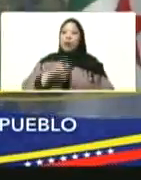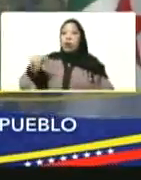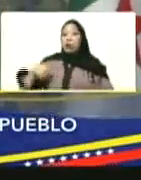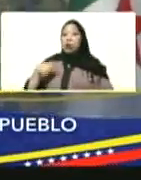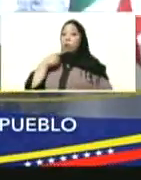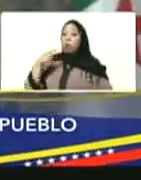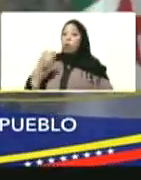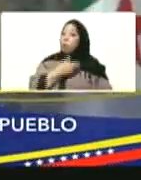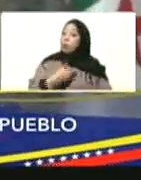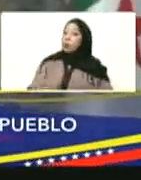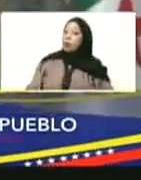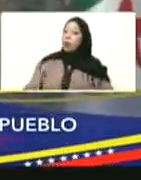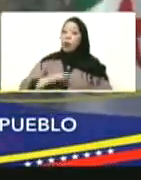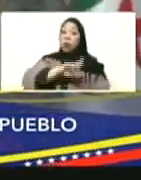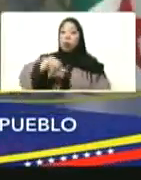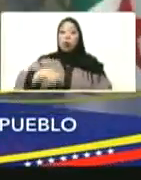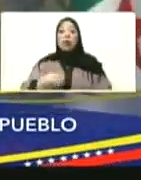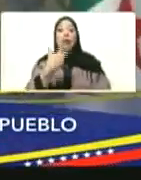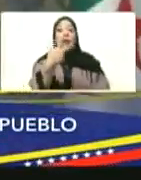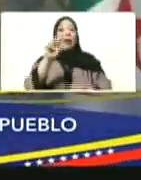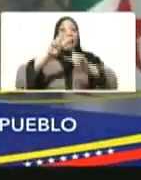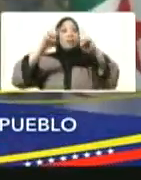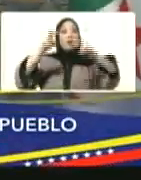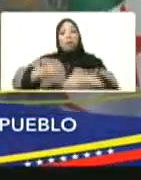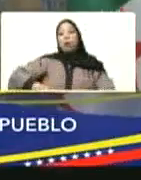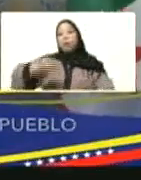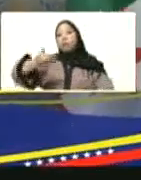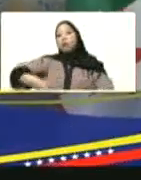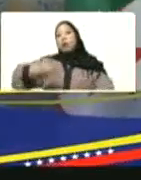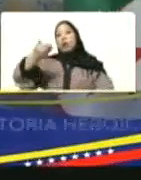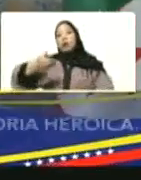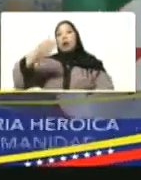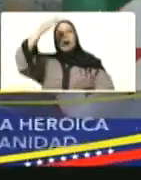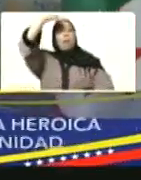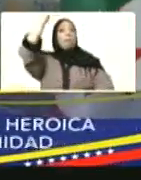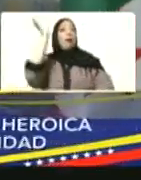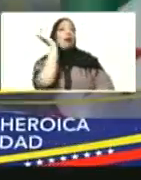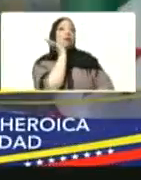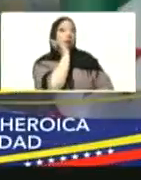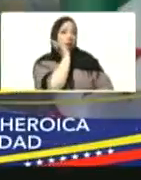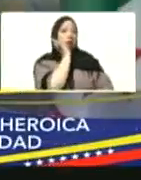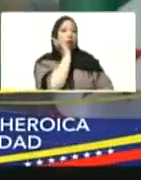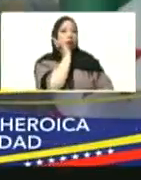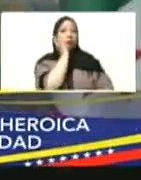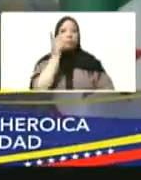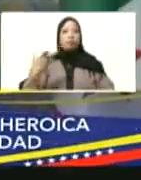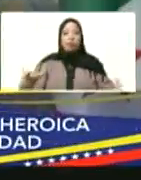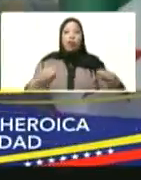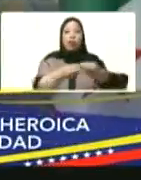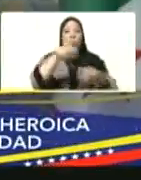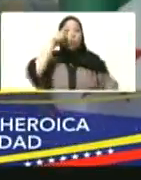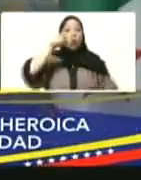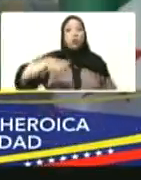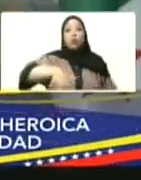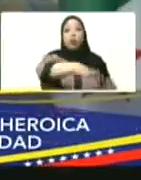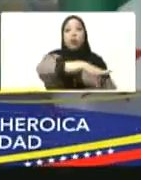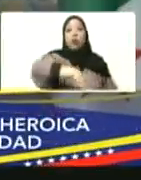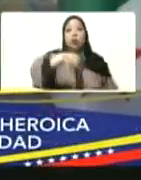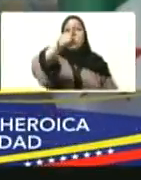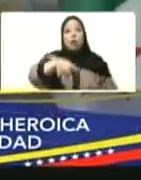nosotros hemos coincidido en tres temas claves: Palestina, pueblo saharaui y